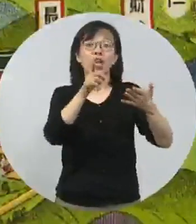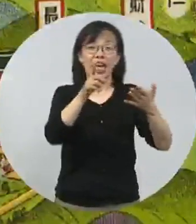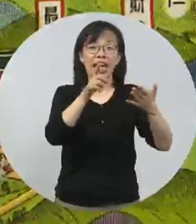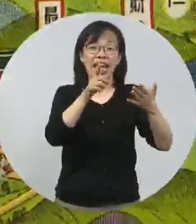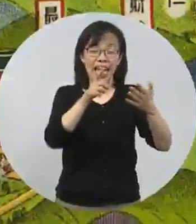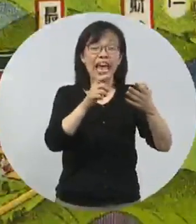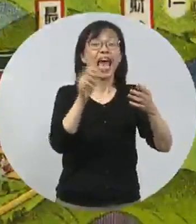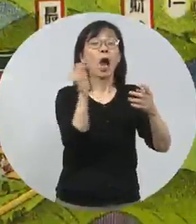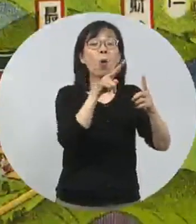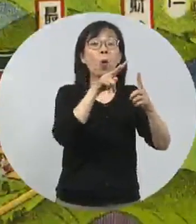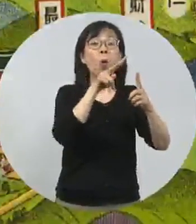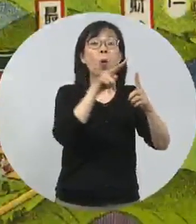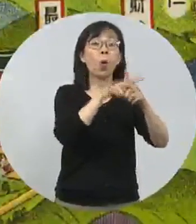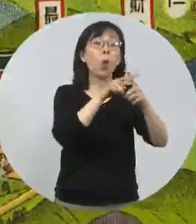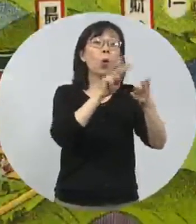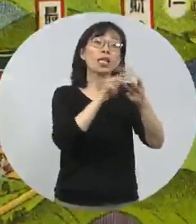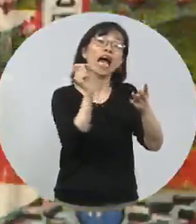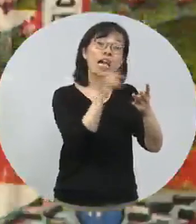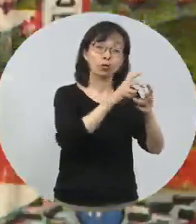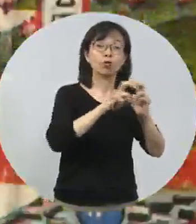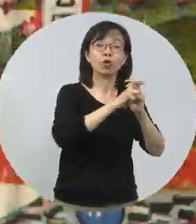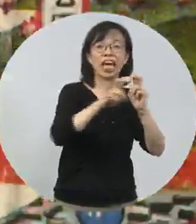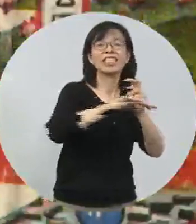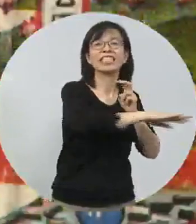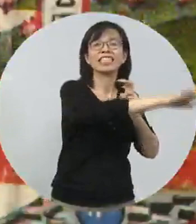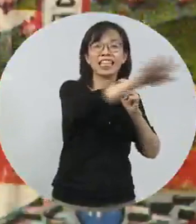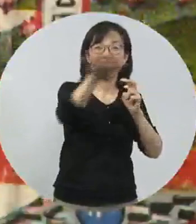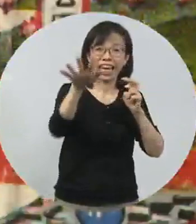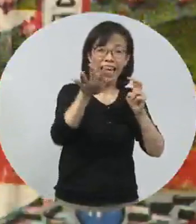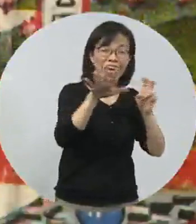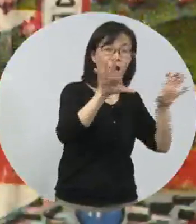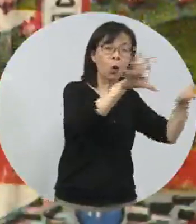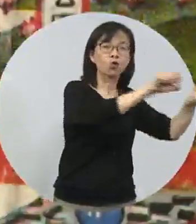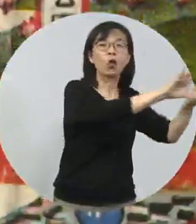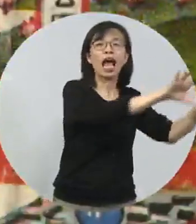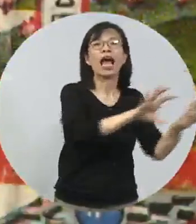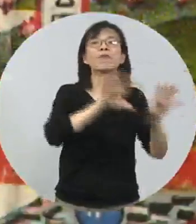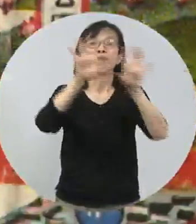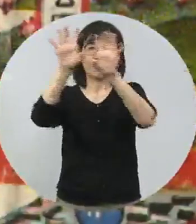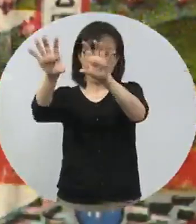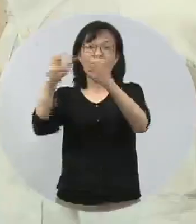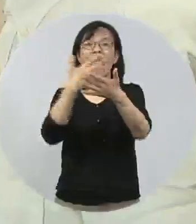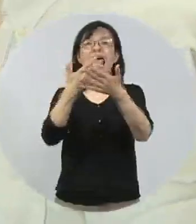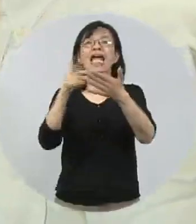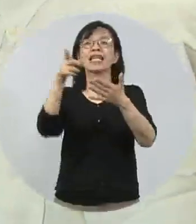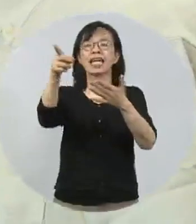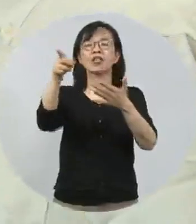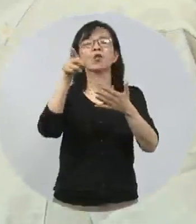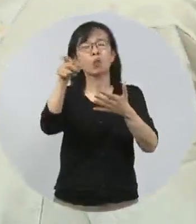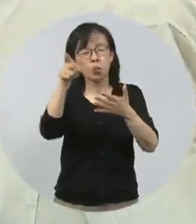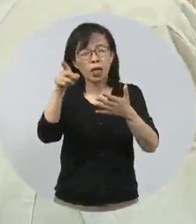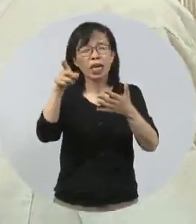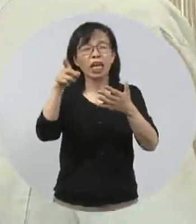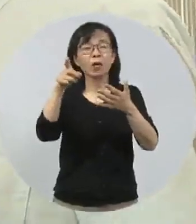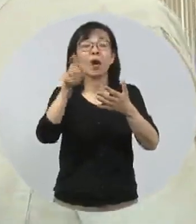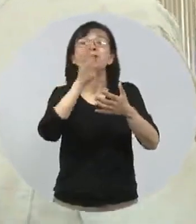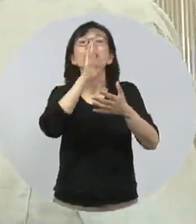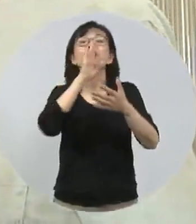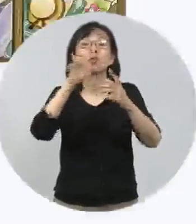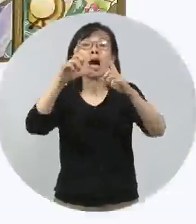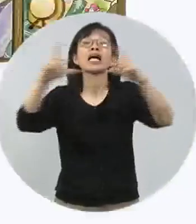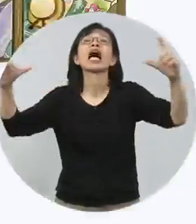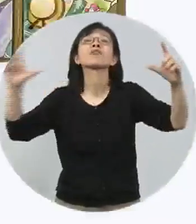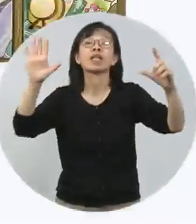沿線が広く捉えられているものになります。この図面、実は拡大図面で